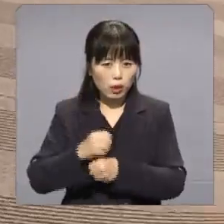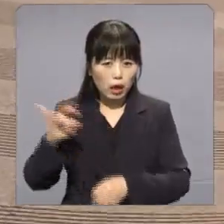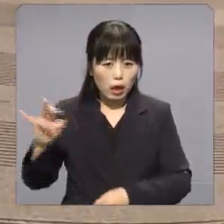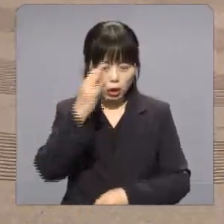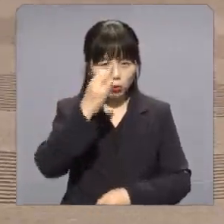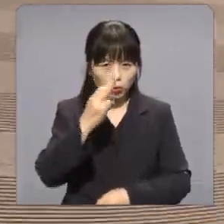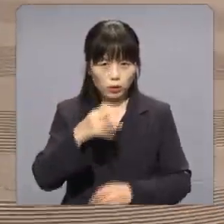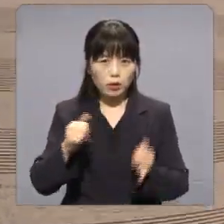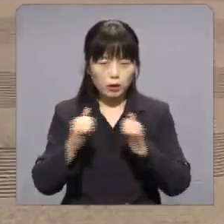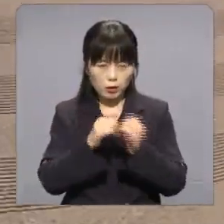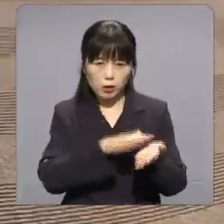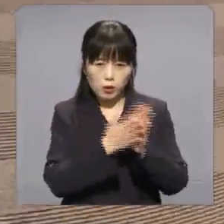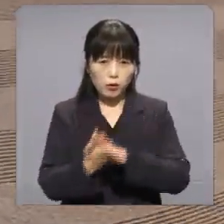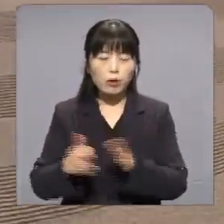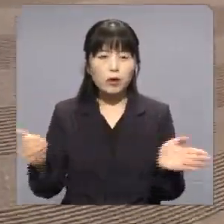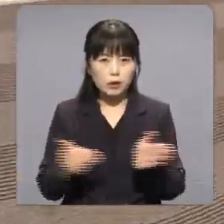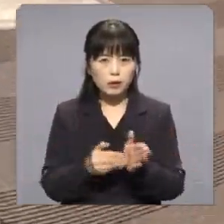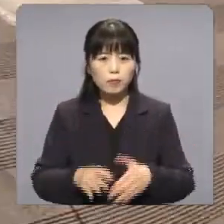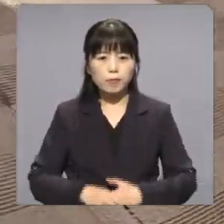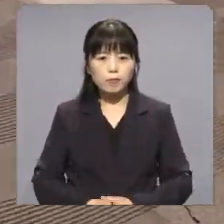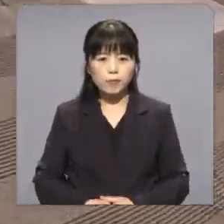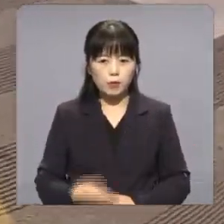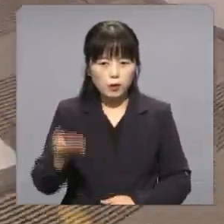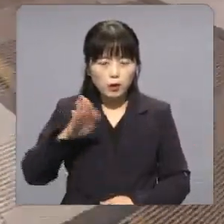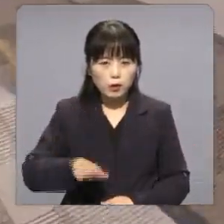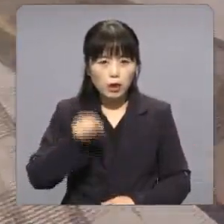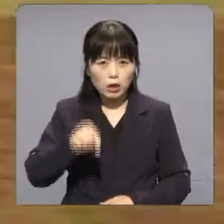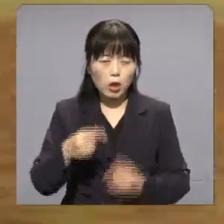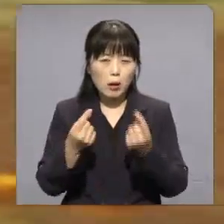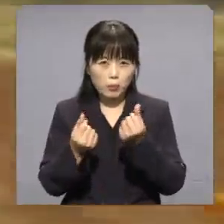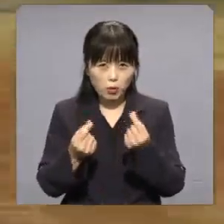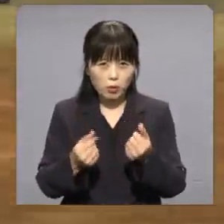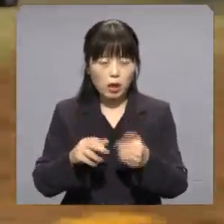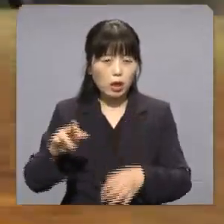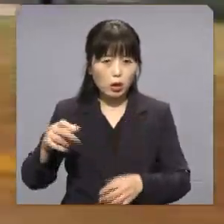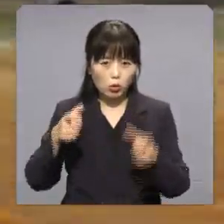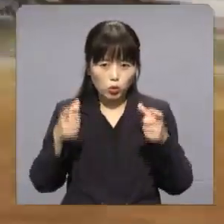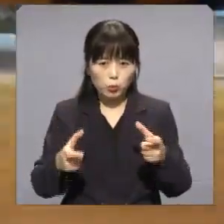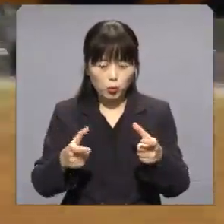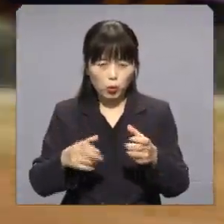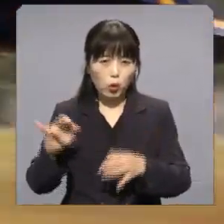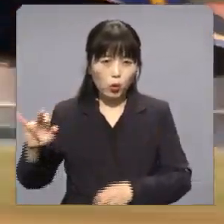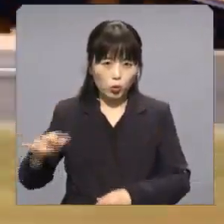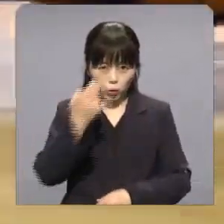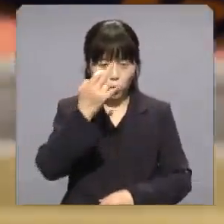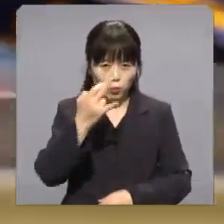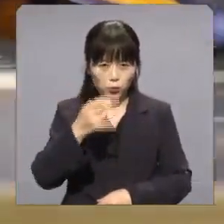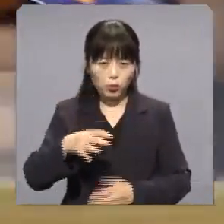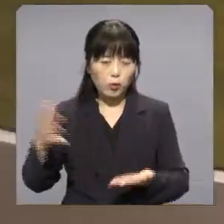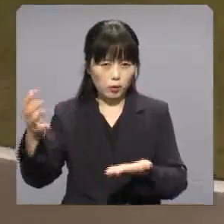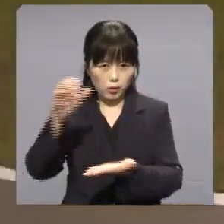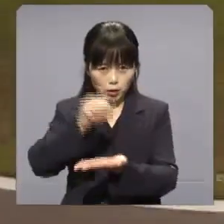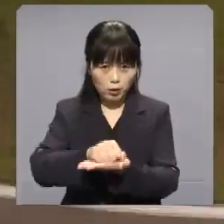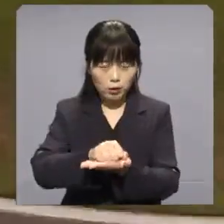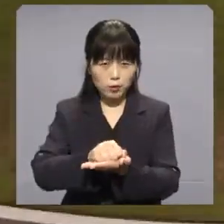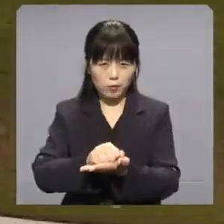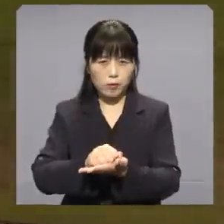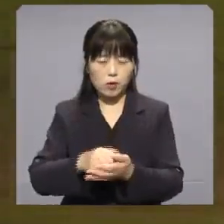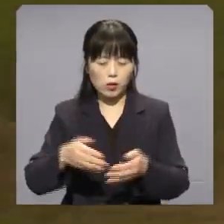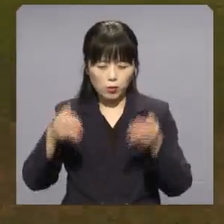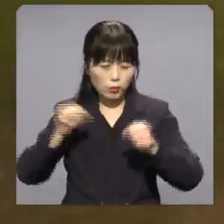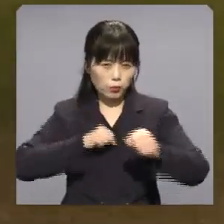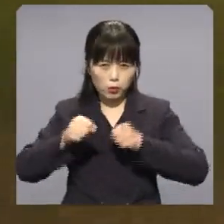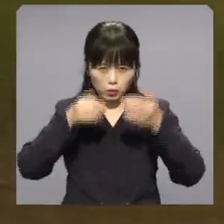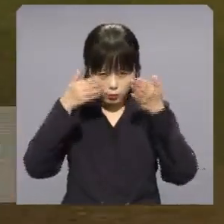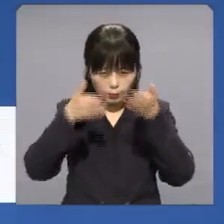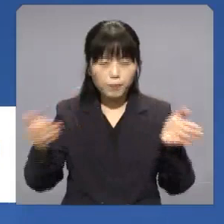항공기를 전력화했습니다. 그런데 이와 비슷한 규모의 경공격기를 신규로 확보하려는 움직임이